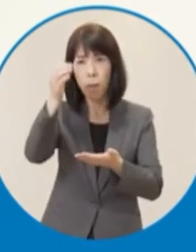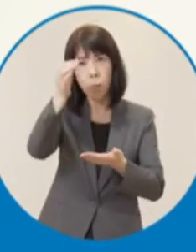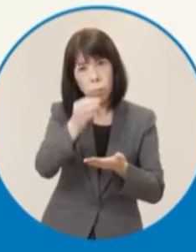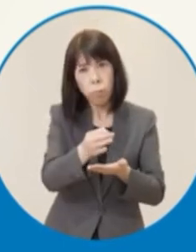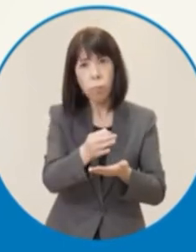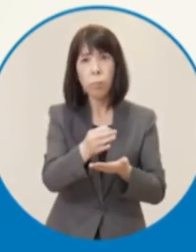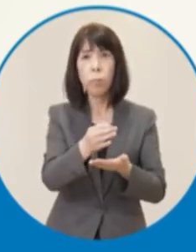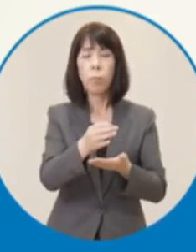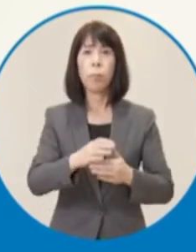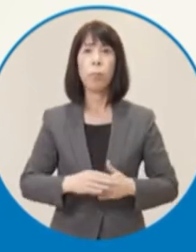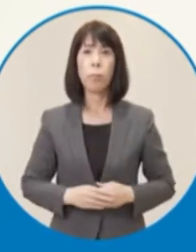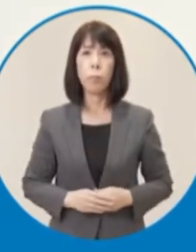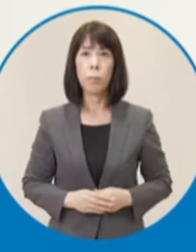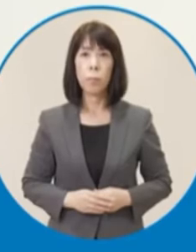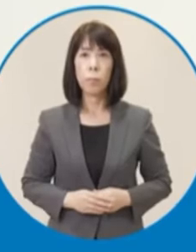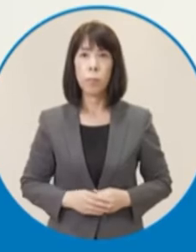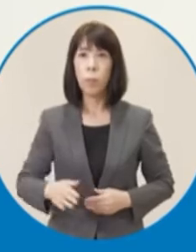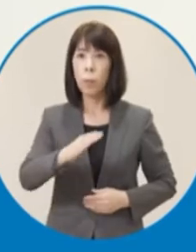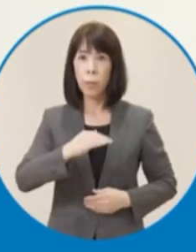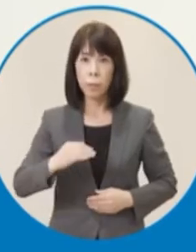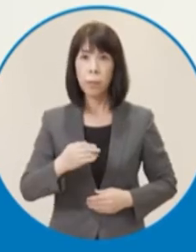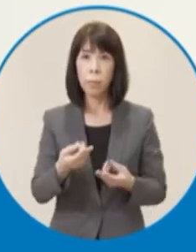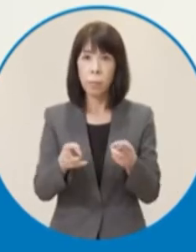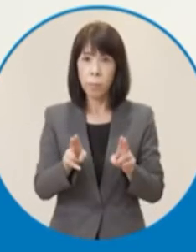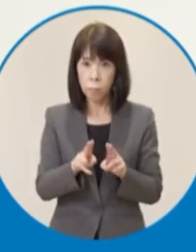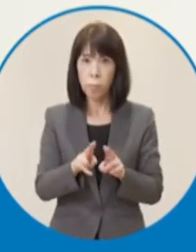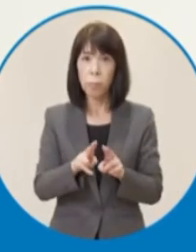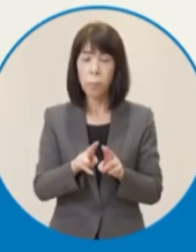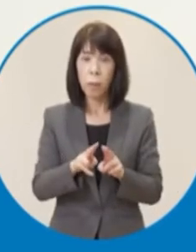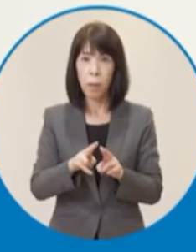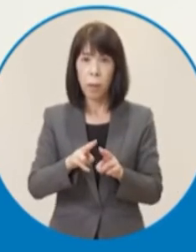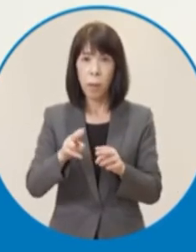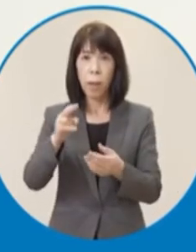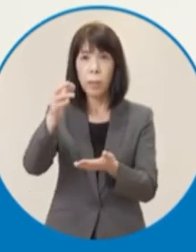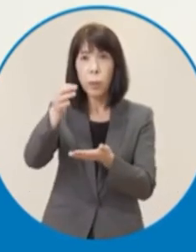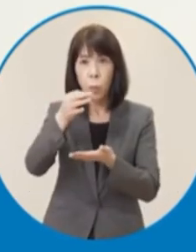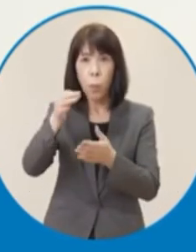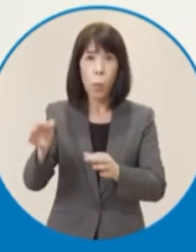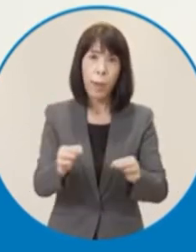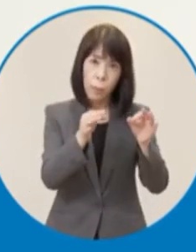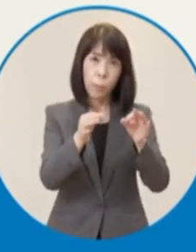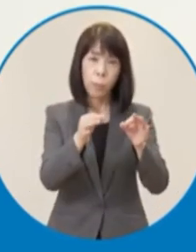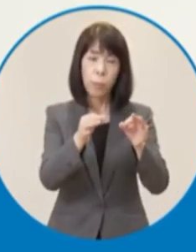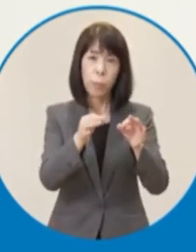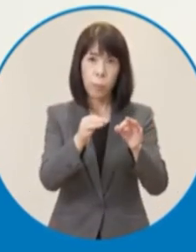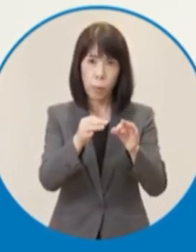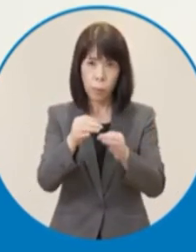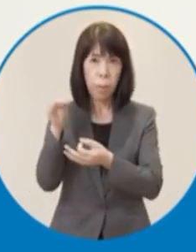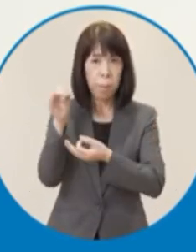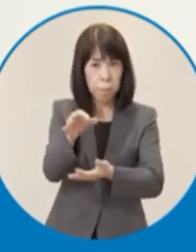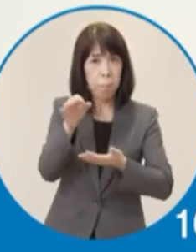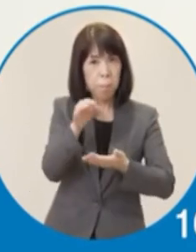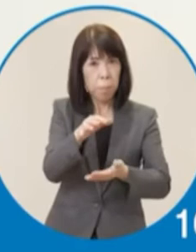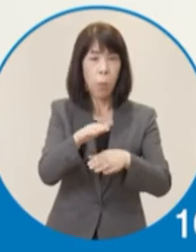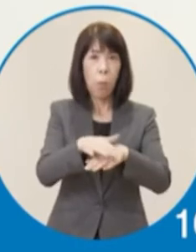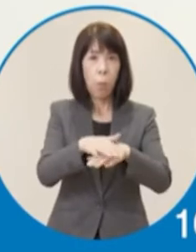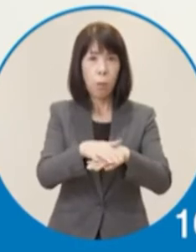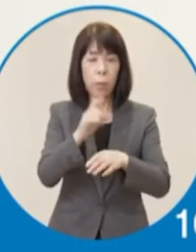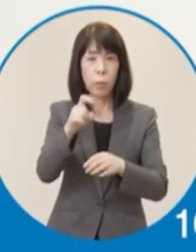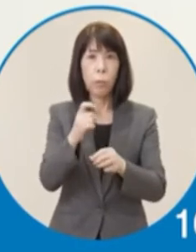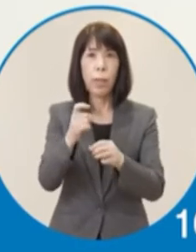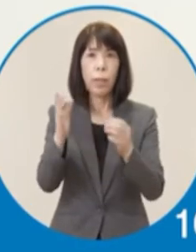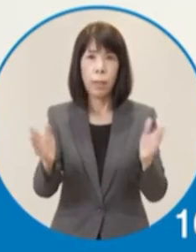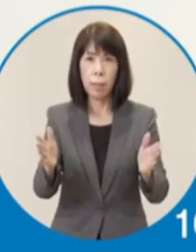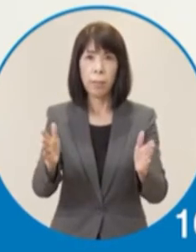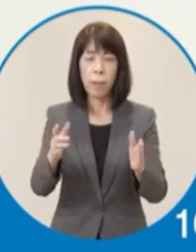のです。私たち国民民主党は給料を上げます。積極財政によって10年間で